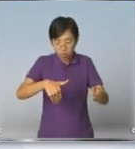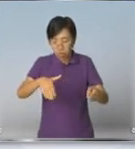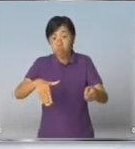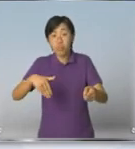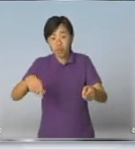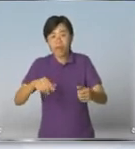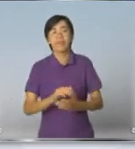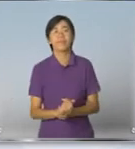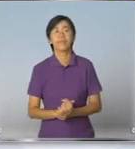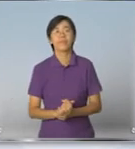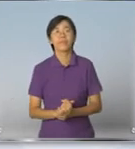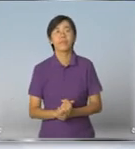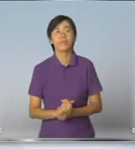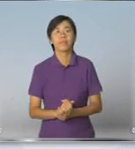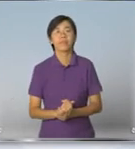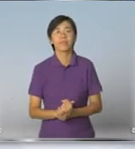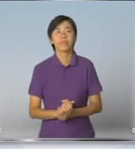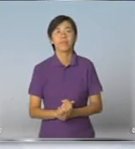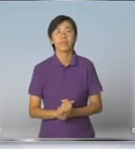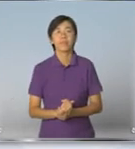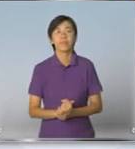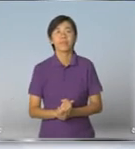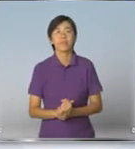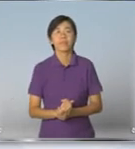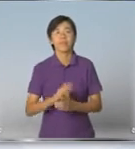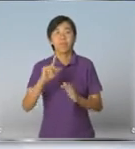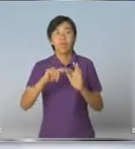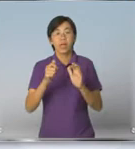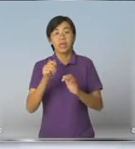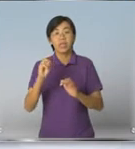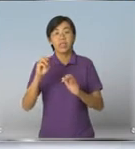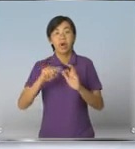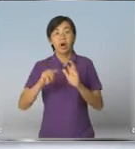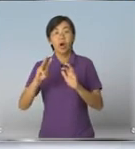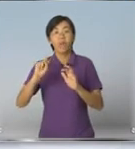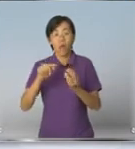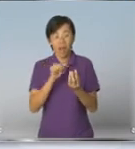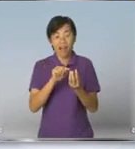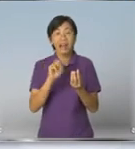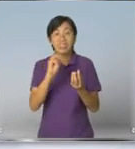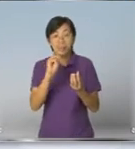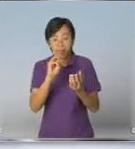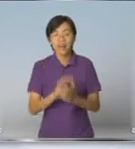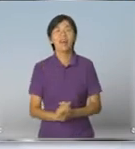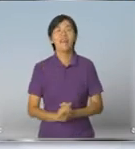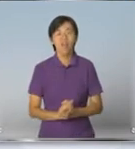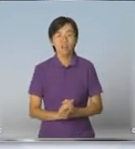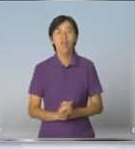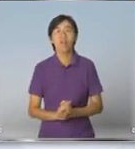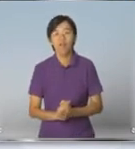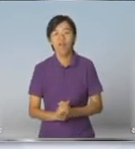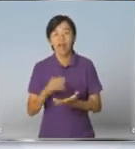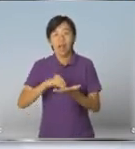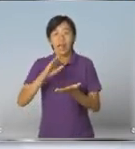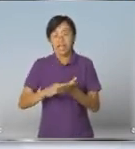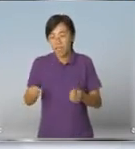เนื่องจากตัวช่อม่วงจะเสิร์ฟคู่กับกระเทียมเจียวเพราะฉะนั้นเนี่ยน้ำมันที่ทาก็สามารถเป็นน้ำมันที่ใช้หลัง